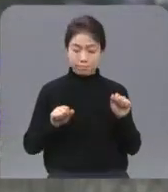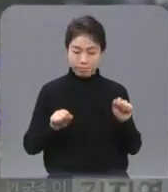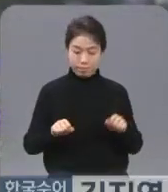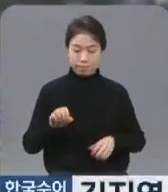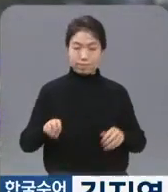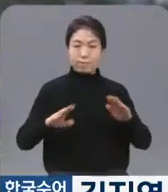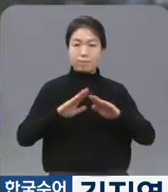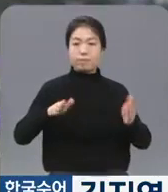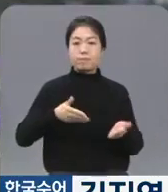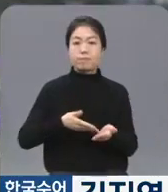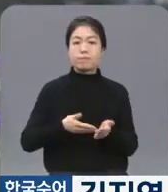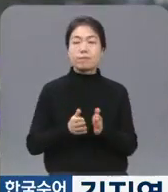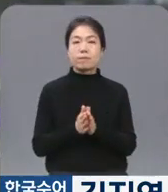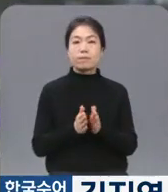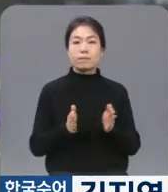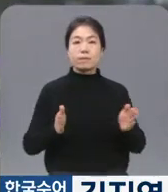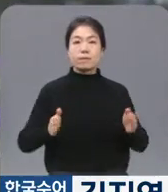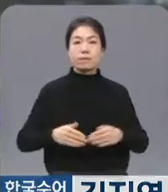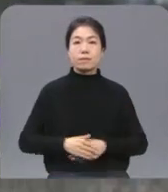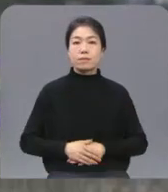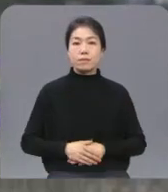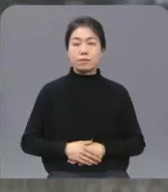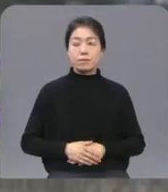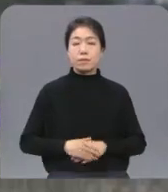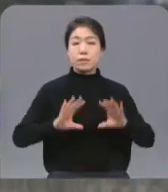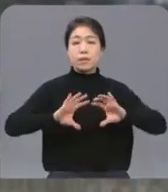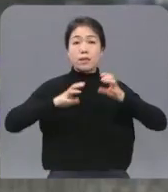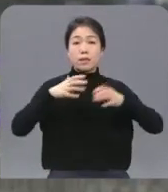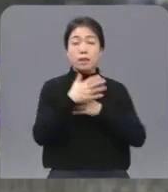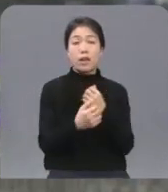안녕하십니까 광주 전남권 뉴스입니다 세계보건기구가